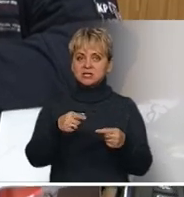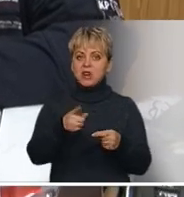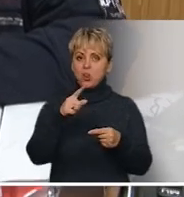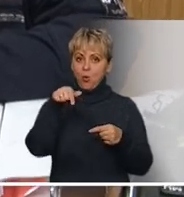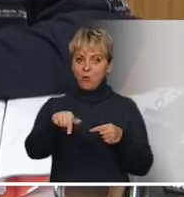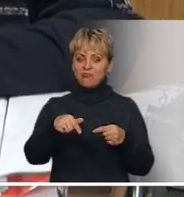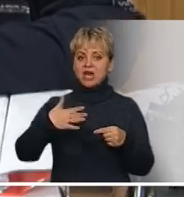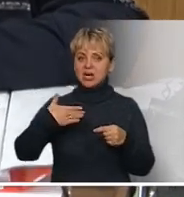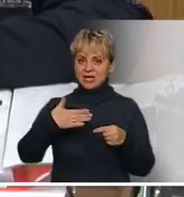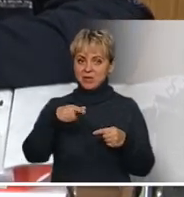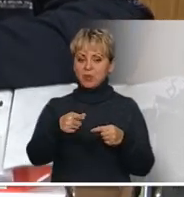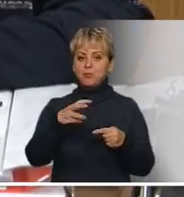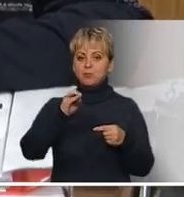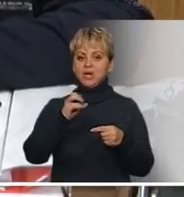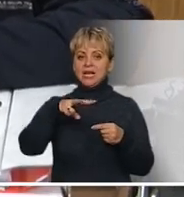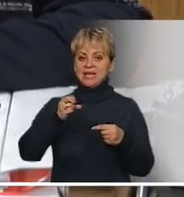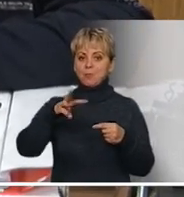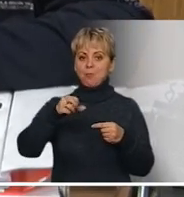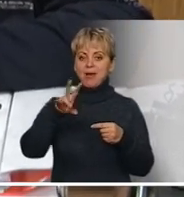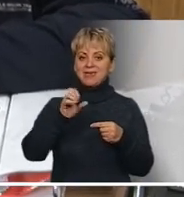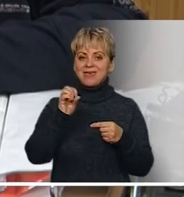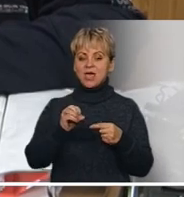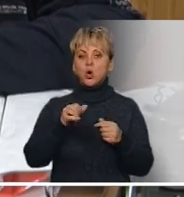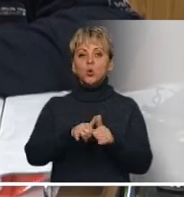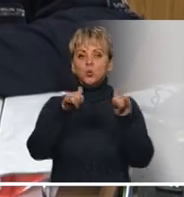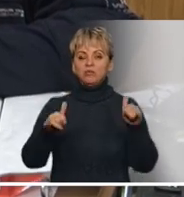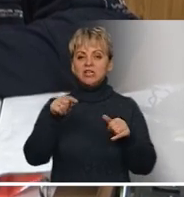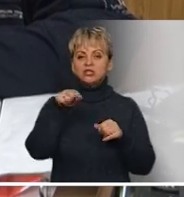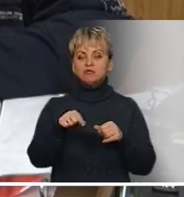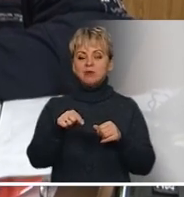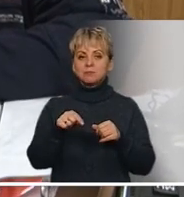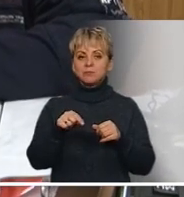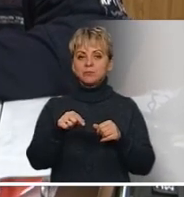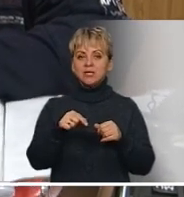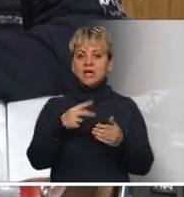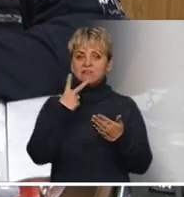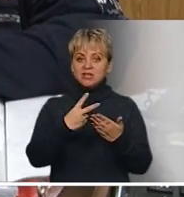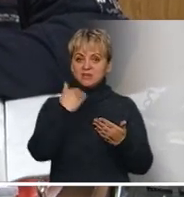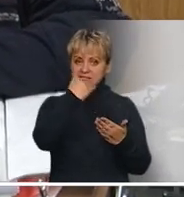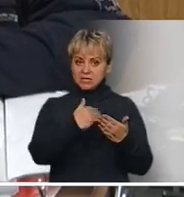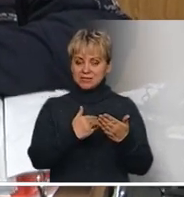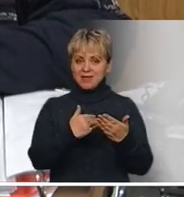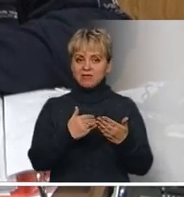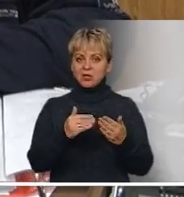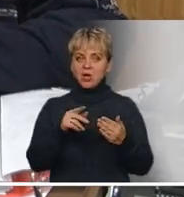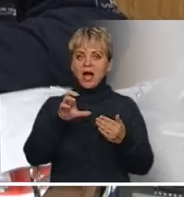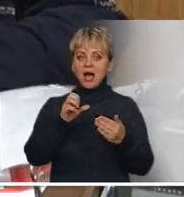реализации отлова товарной рыбы в Миусском лимане, увеличиваем видовой